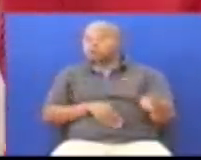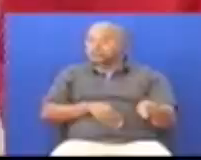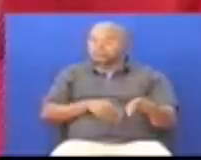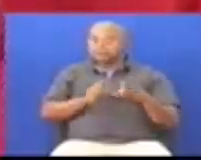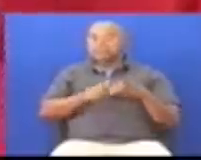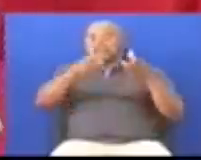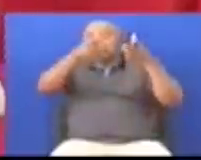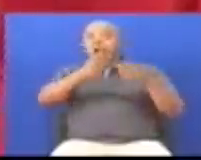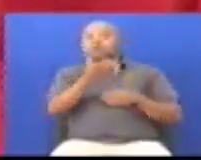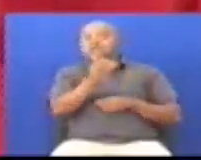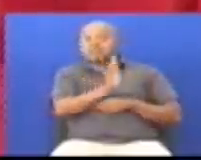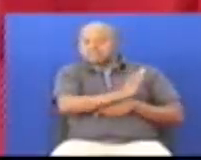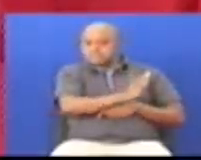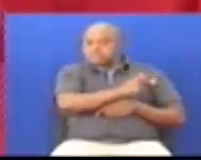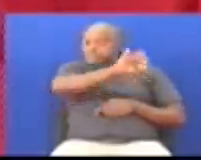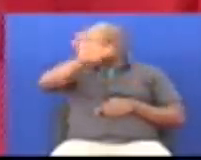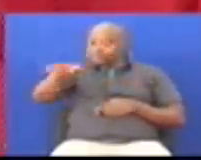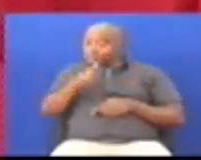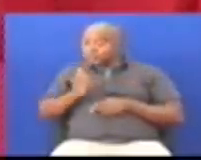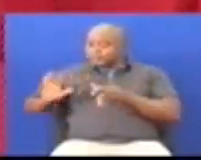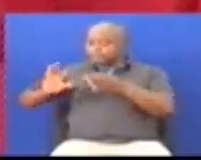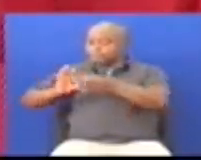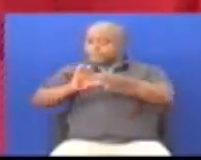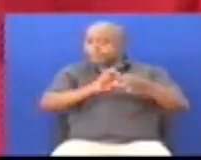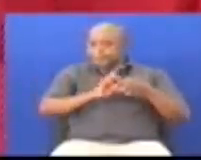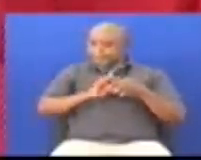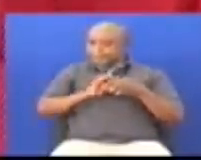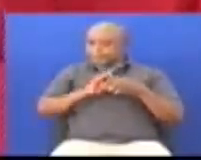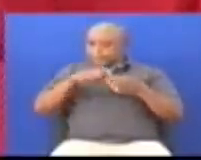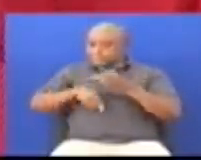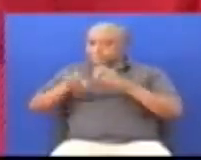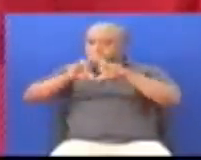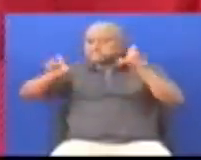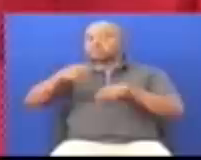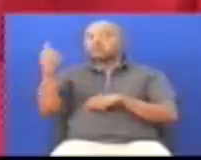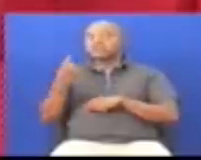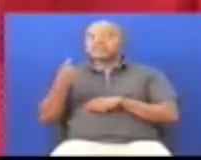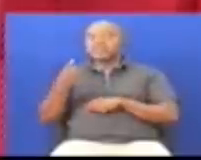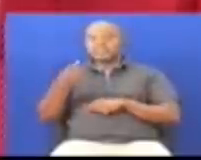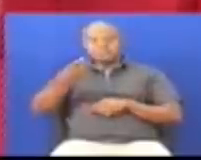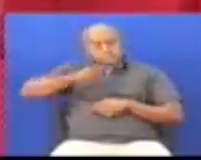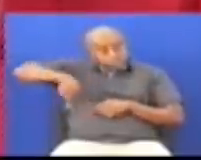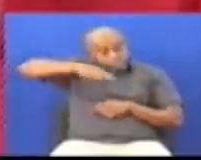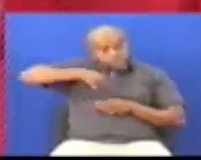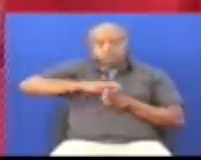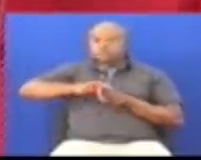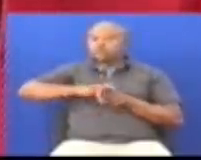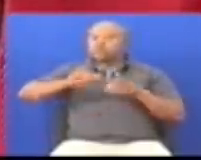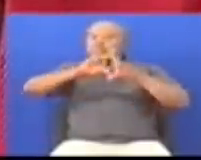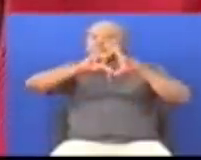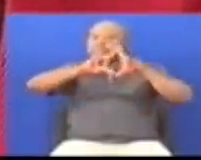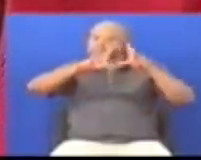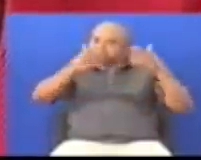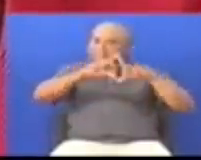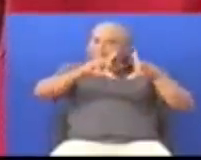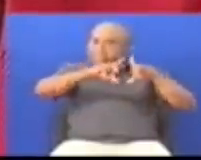hii, vyote vinakuwa linked together. Let us use NIDA, TAMISEMI